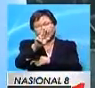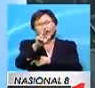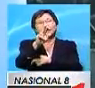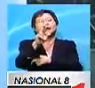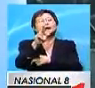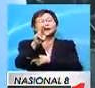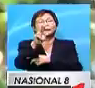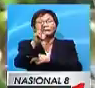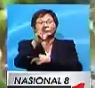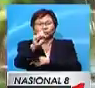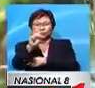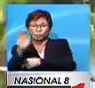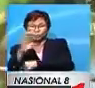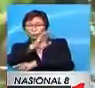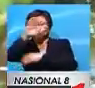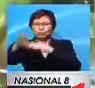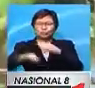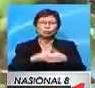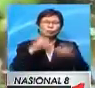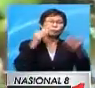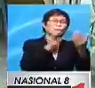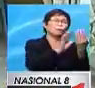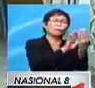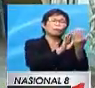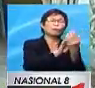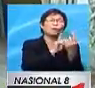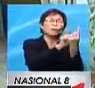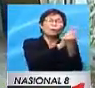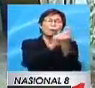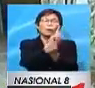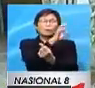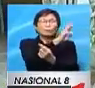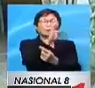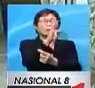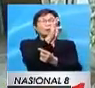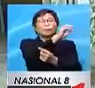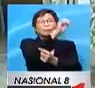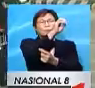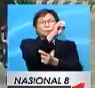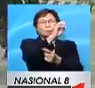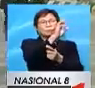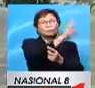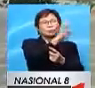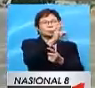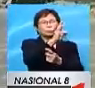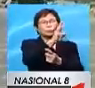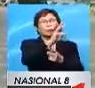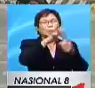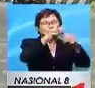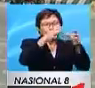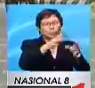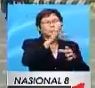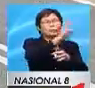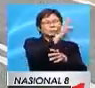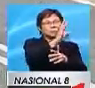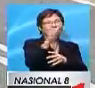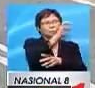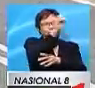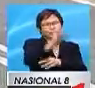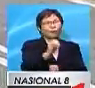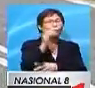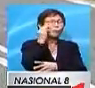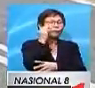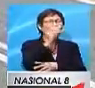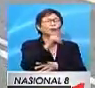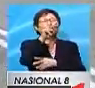calon bertanding perlu mendekati 66% pengundi Melayu 31% pengundi Cina dan 2% India